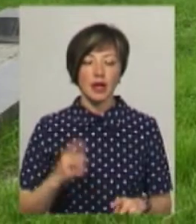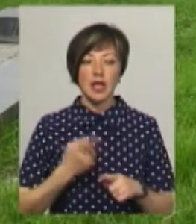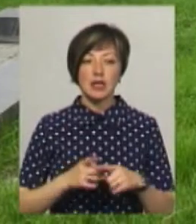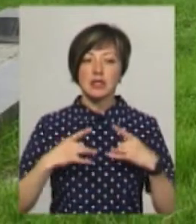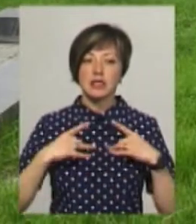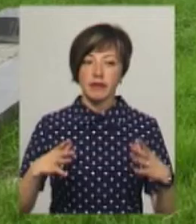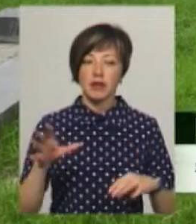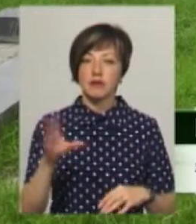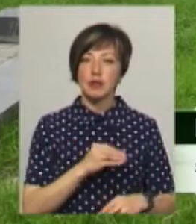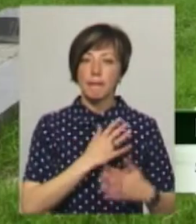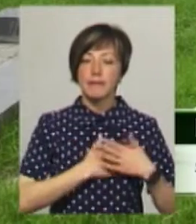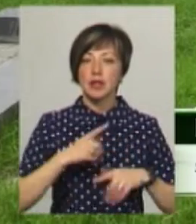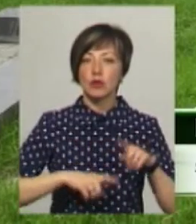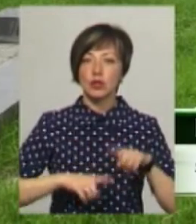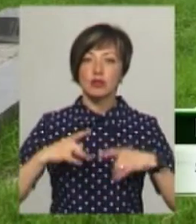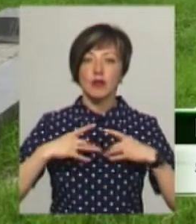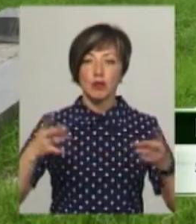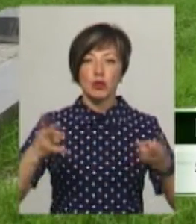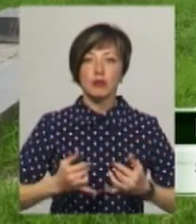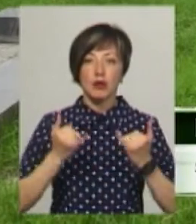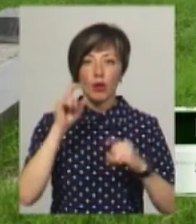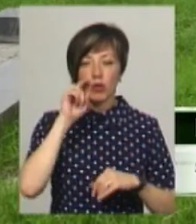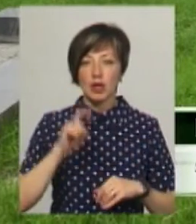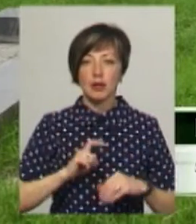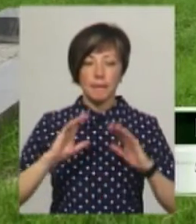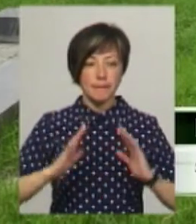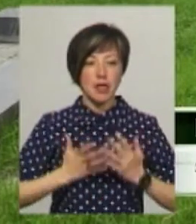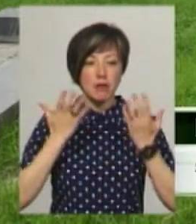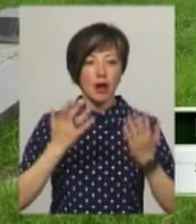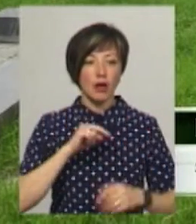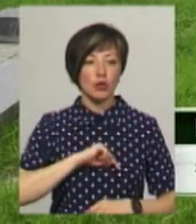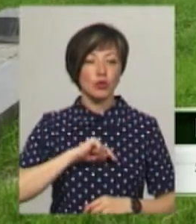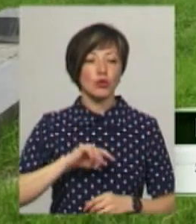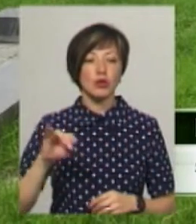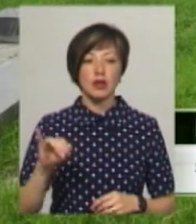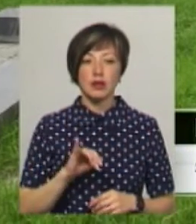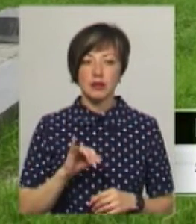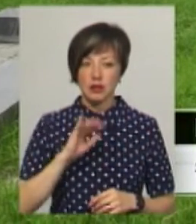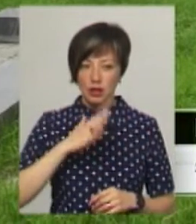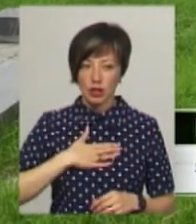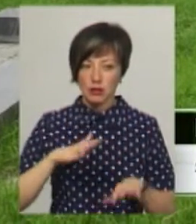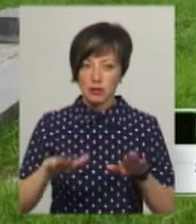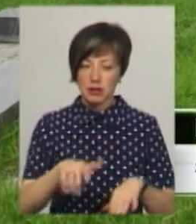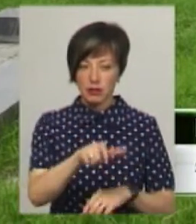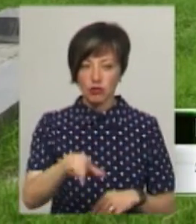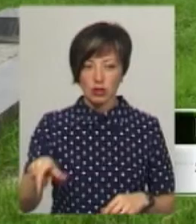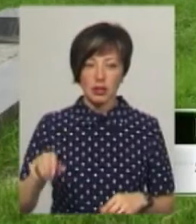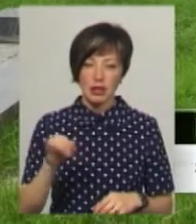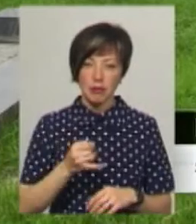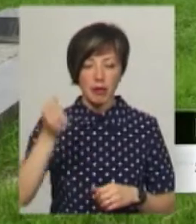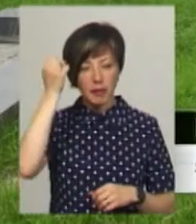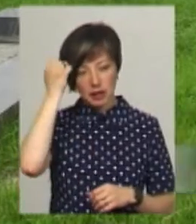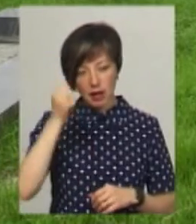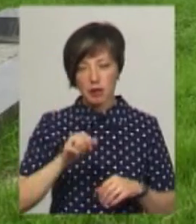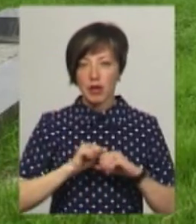всі патріотичні свята потрібні для України, так як воно піднімає і дух наших місцевих жителів. І ми